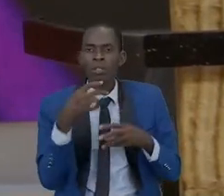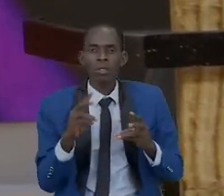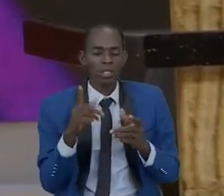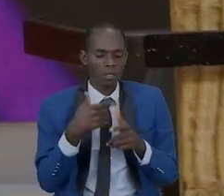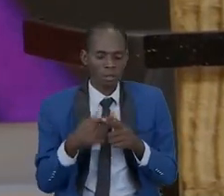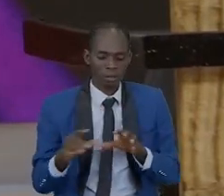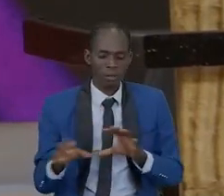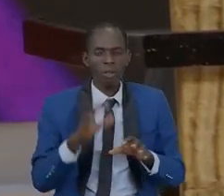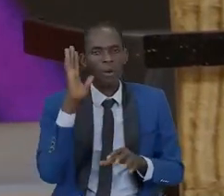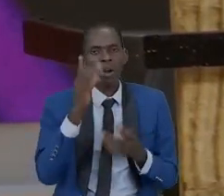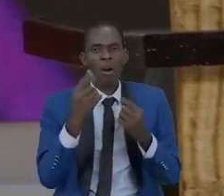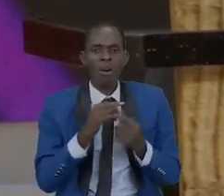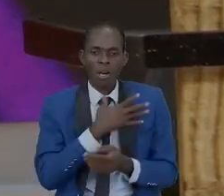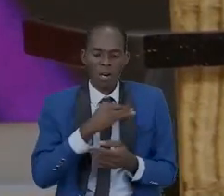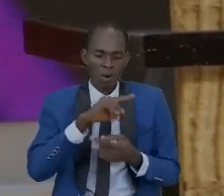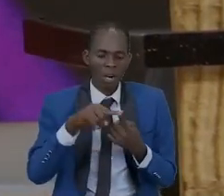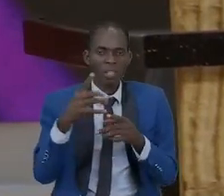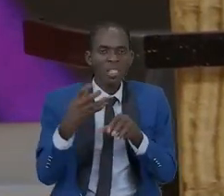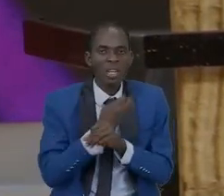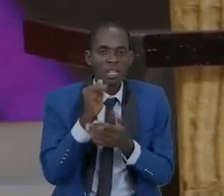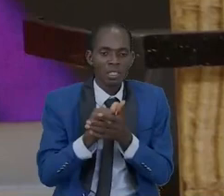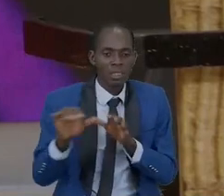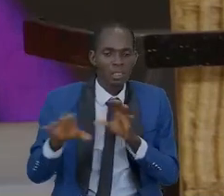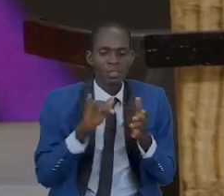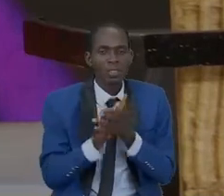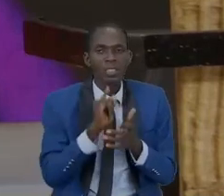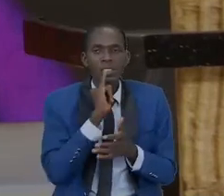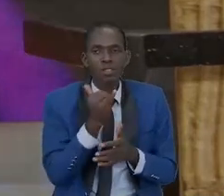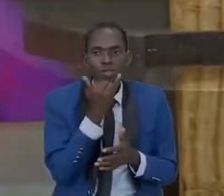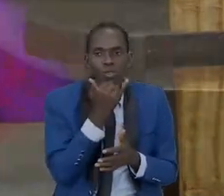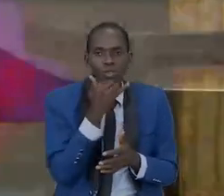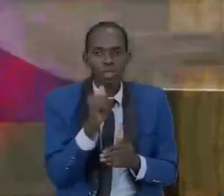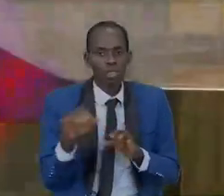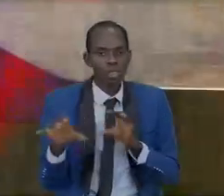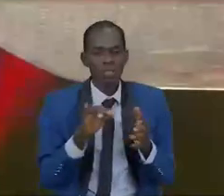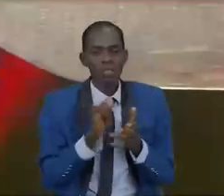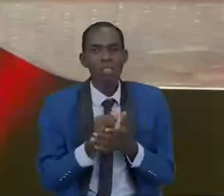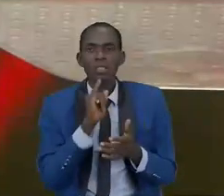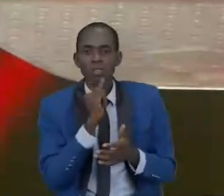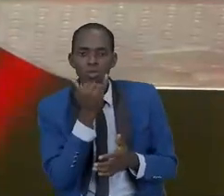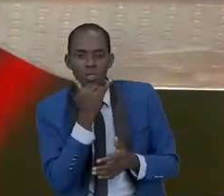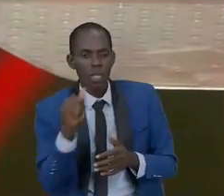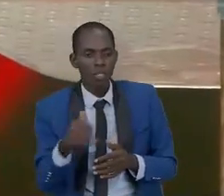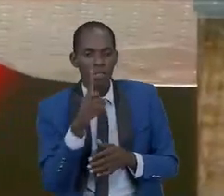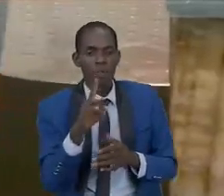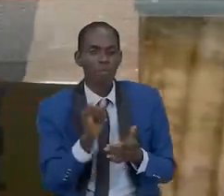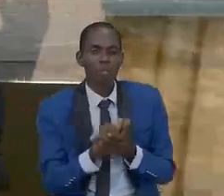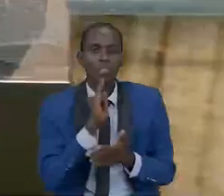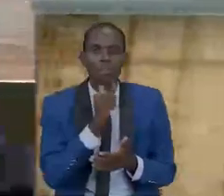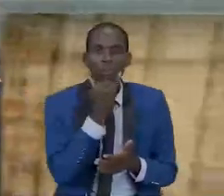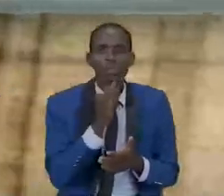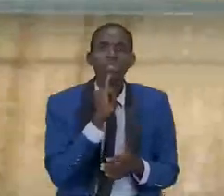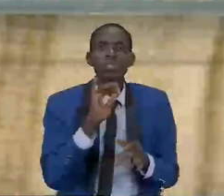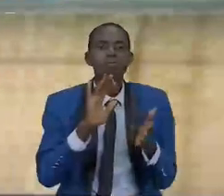actions viendront si vous prenez une nation qui est mauvaise si vous posez une nation qui est mauvaise une autre une autre encore c'est comme si vous